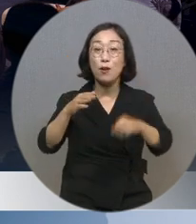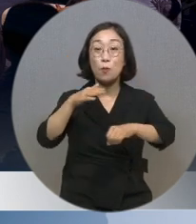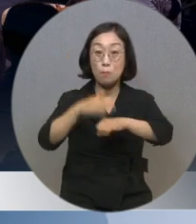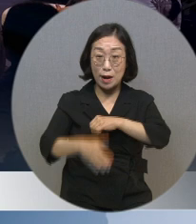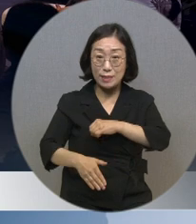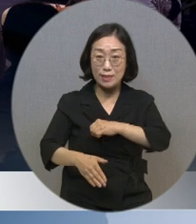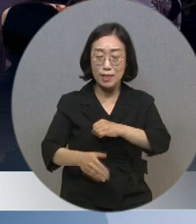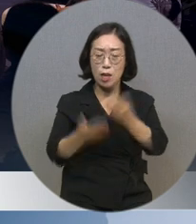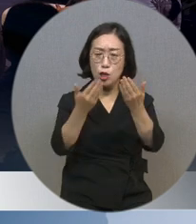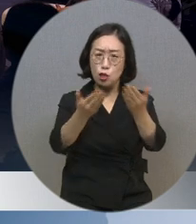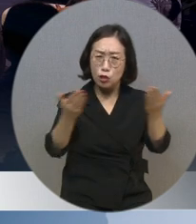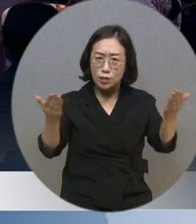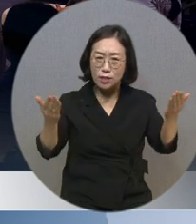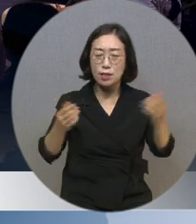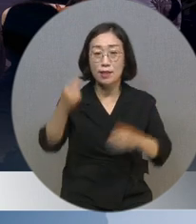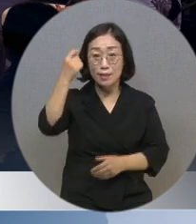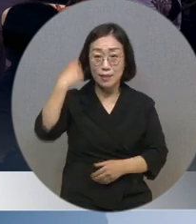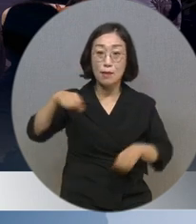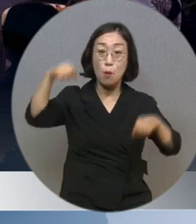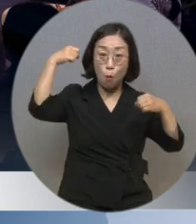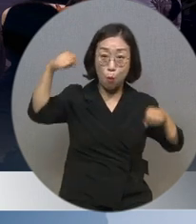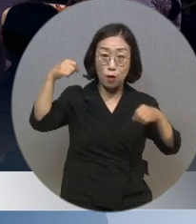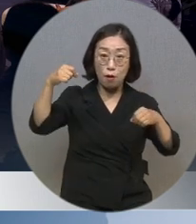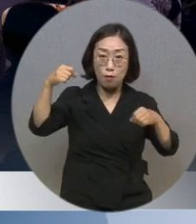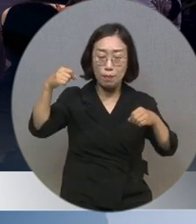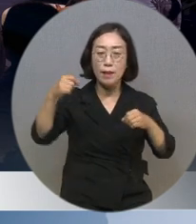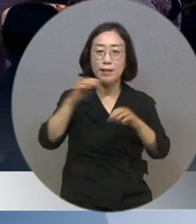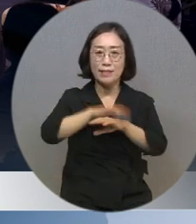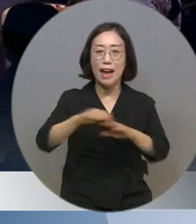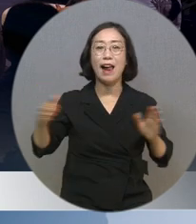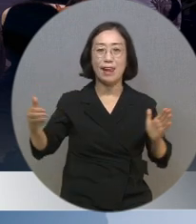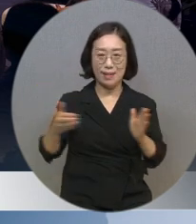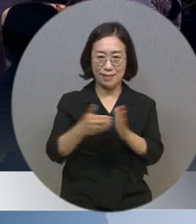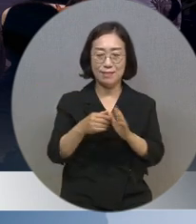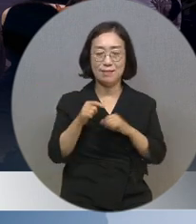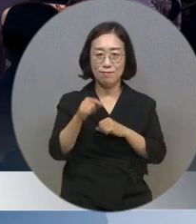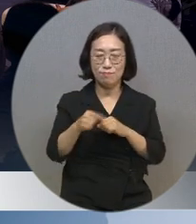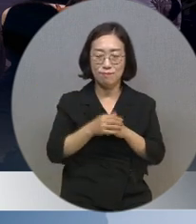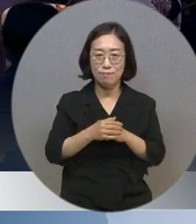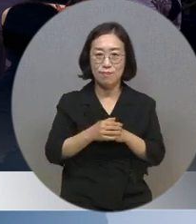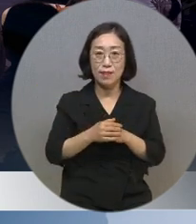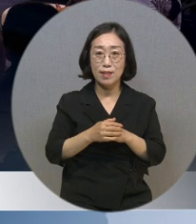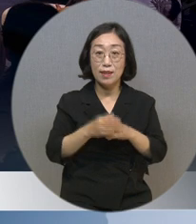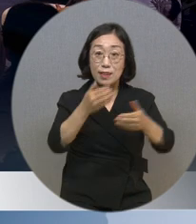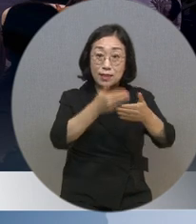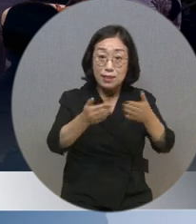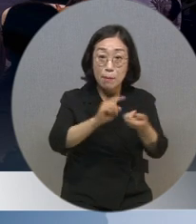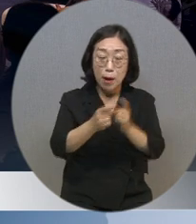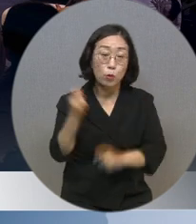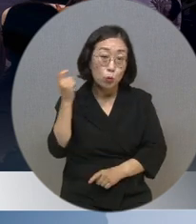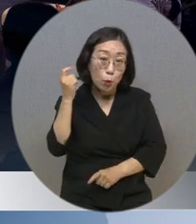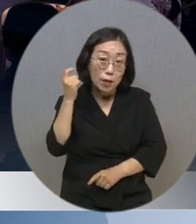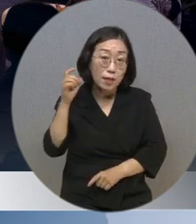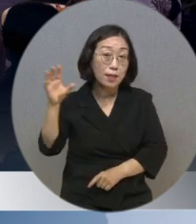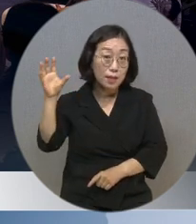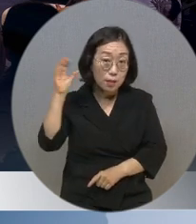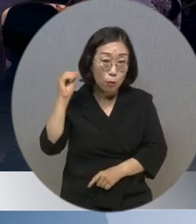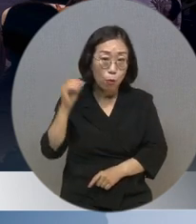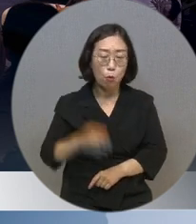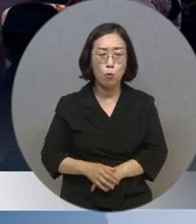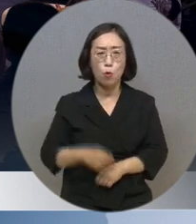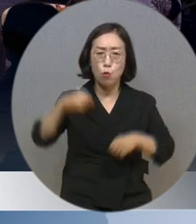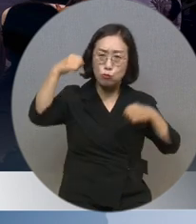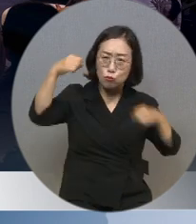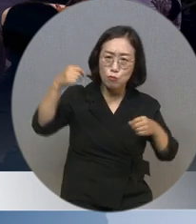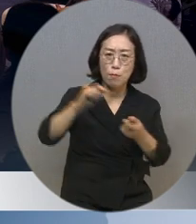전시, 어둠 속의 풍경이 성황리에 막을 내렸습니다. 그림을 소리로 감상하고 춤을 보지 않고 언어로 경험할 수